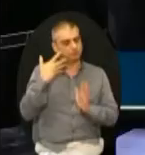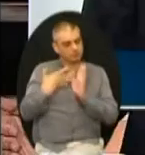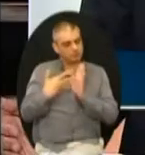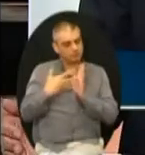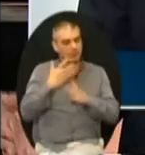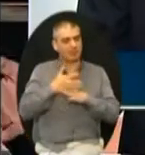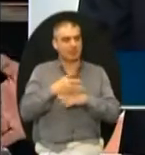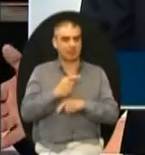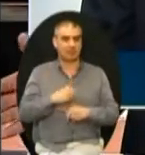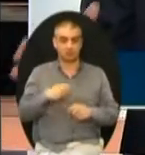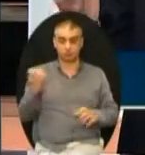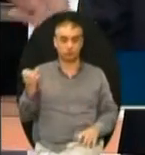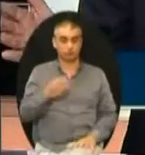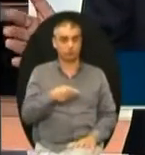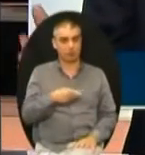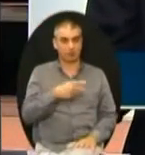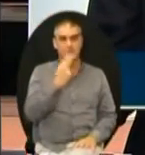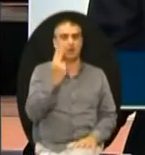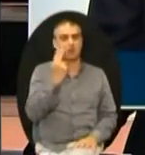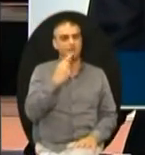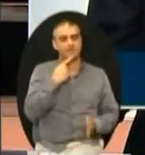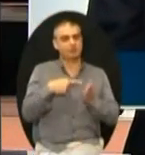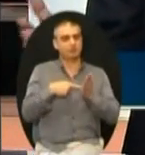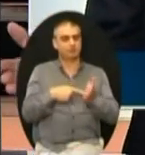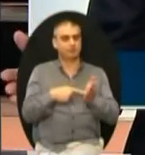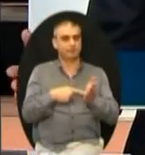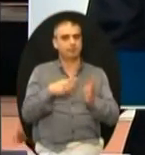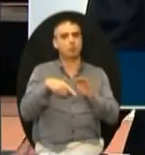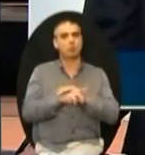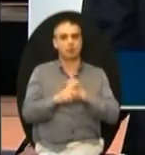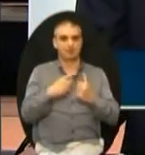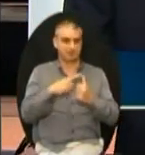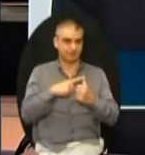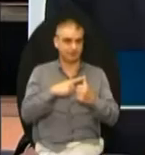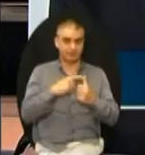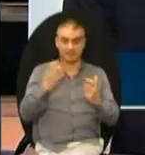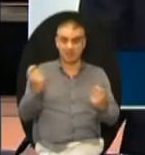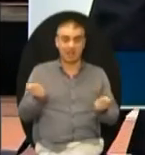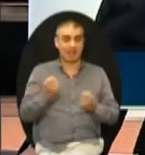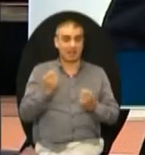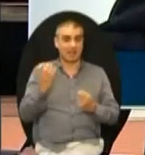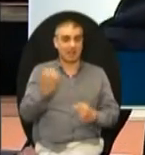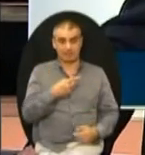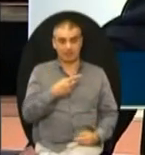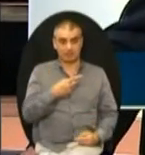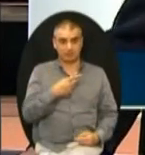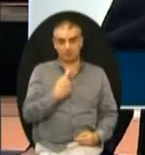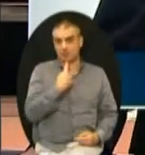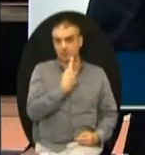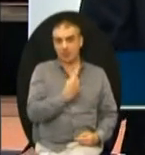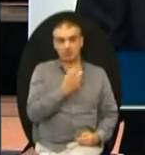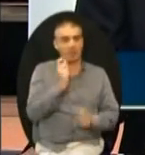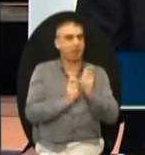את הקמפיין. השתולים כמובן מרמז לנו לבוגדים. קמפיין השתולים אחד בעצם